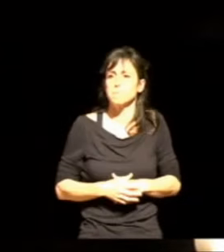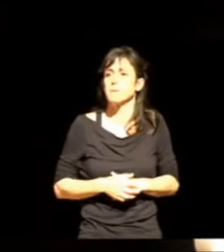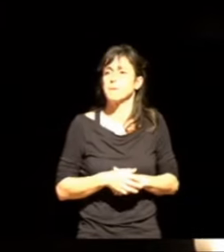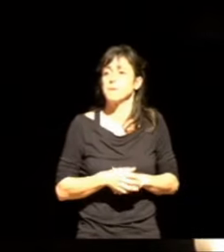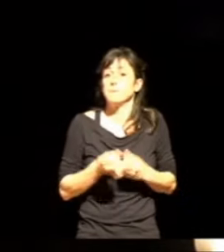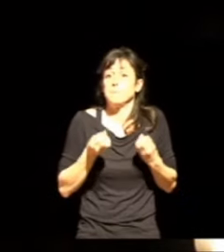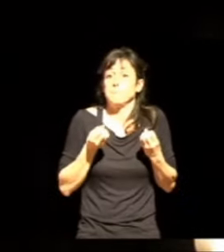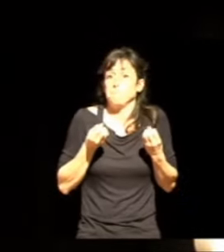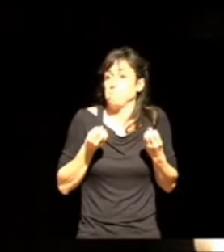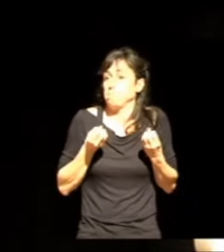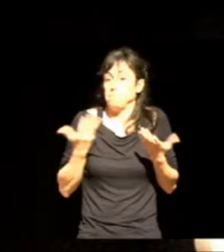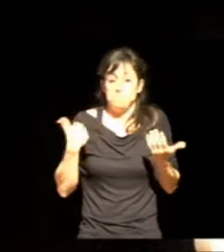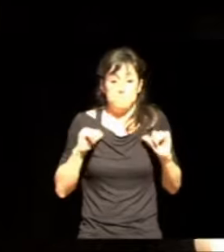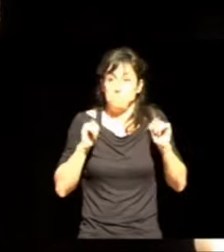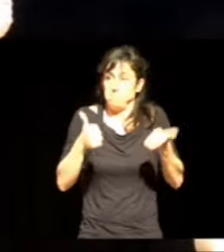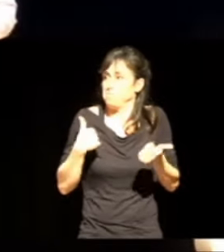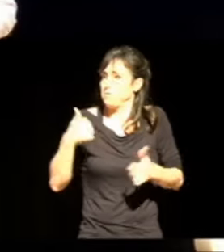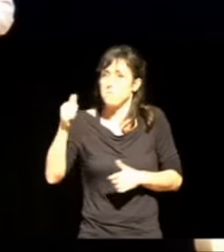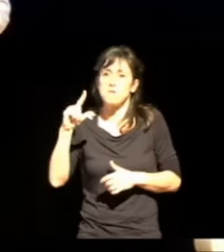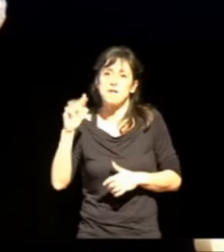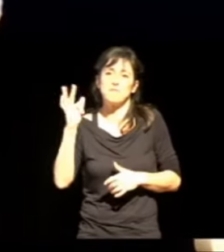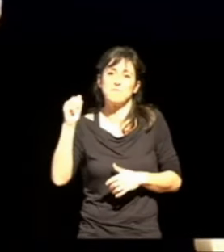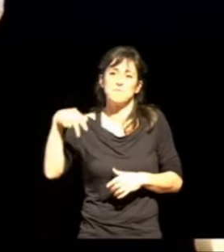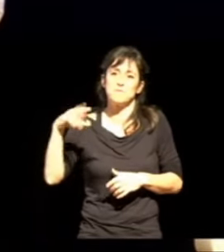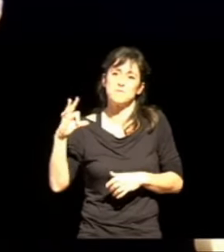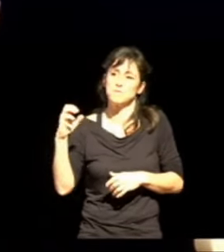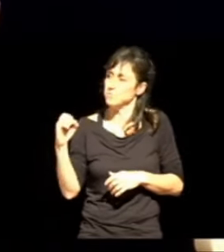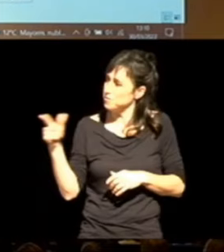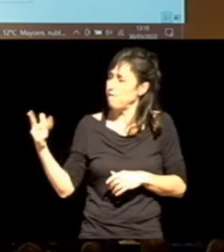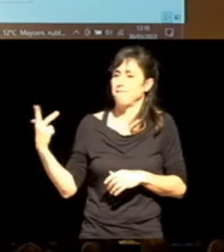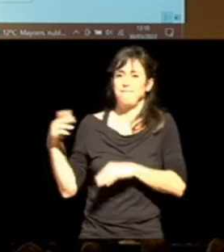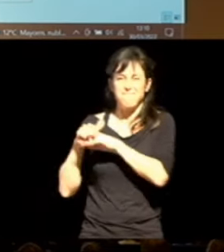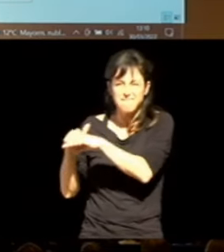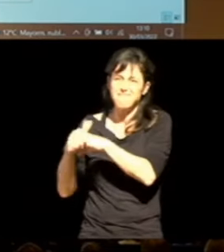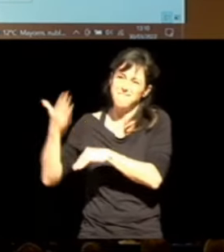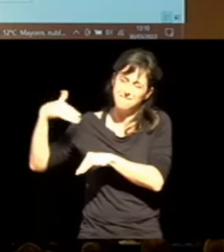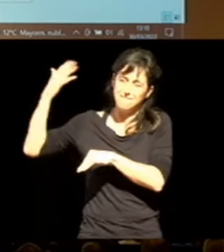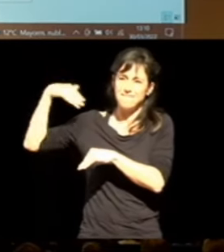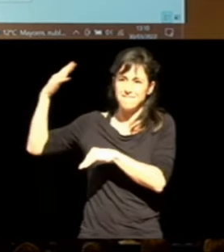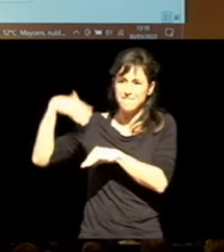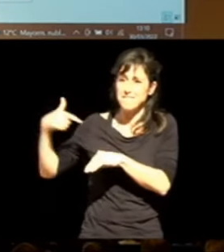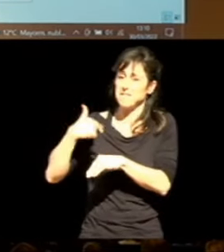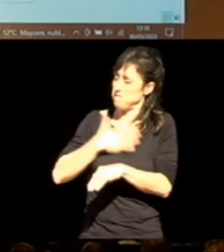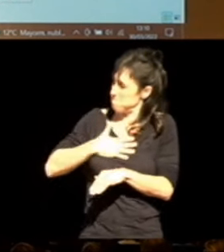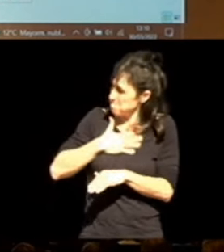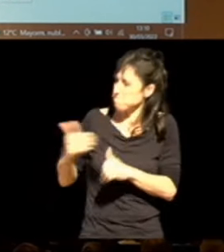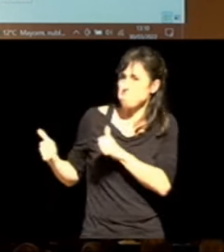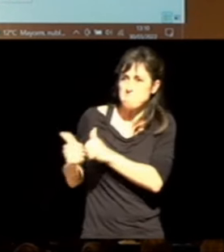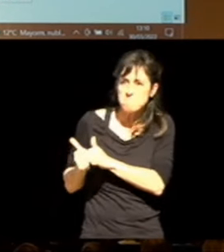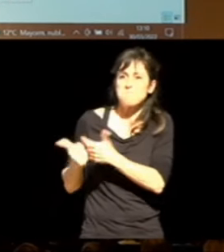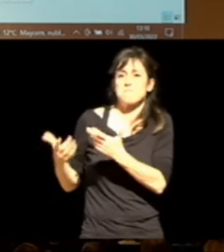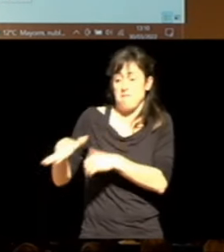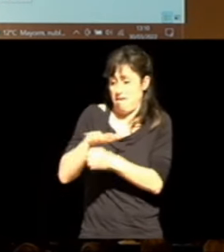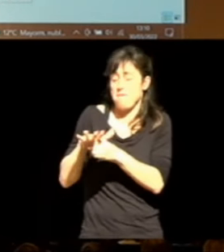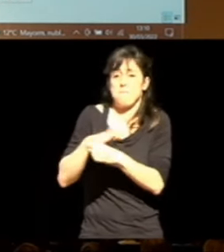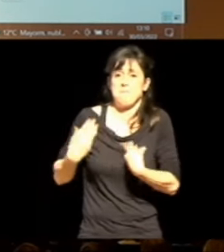hemen gustora Alfonsorekin, aspaldiko laguna eremu honetan ere, bizikidetzaren